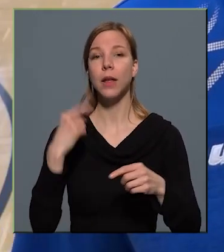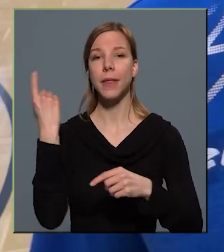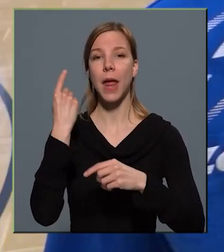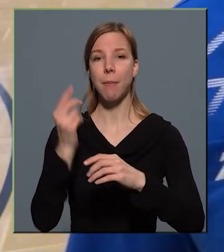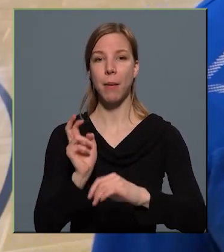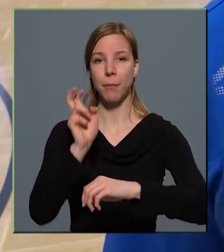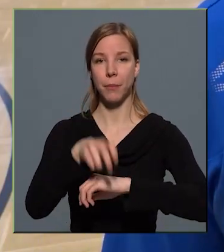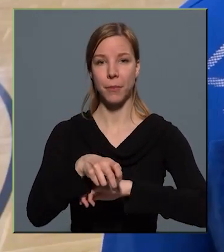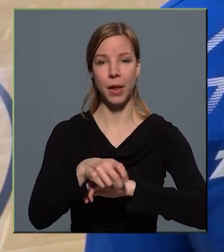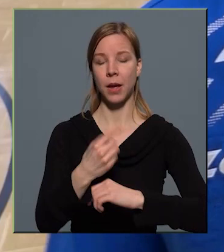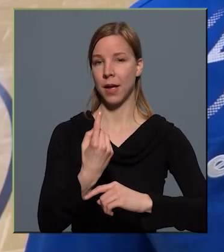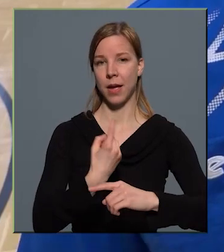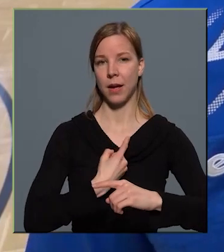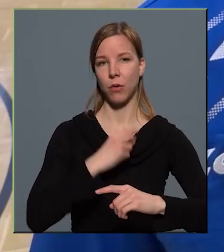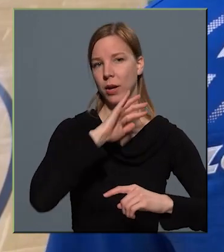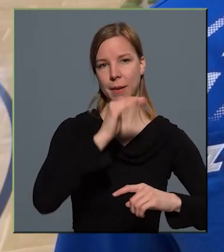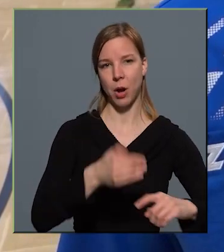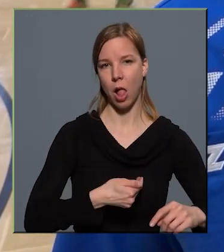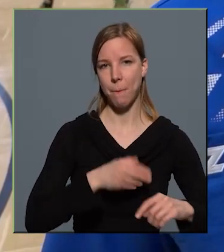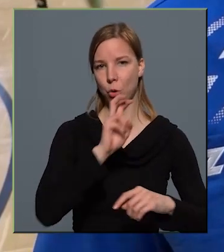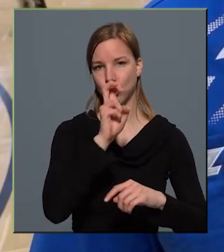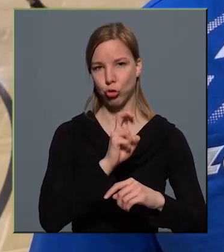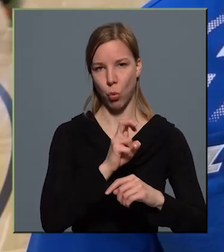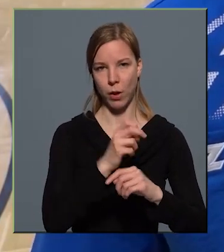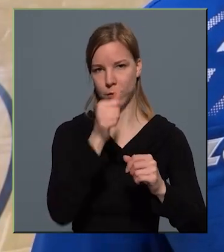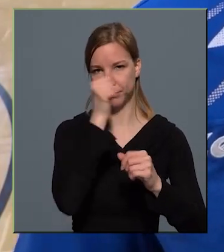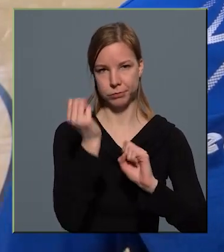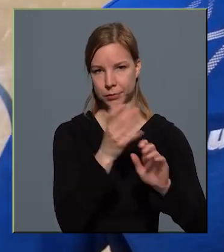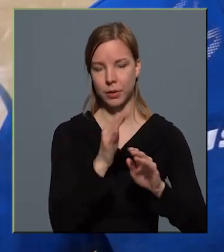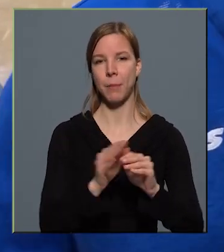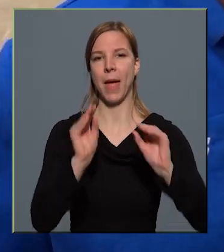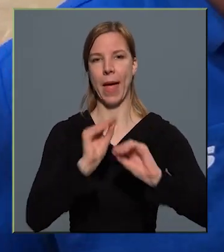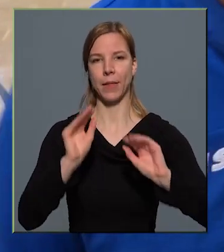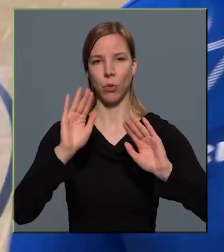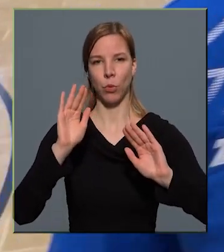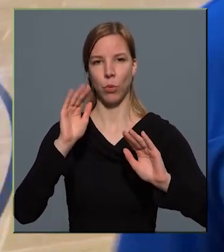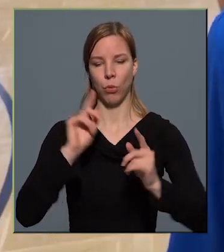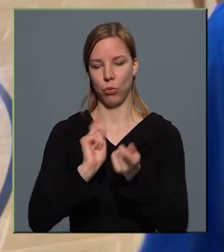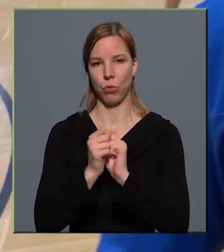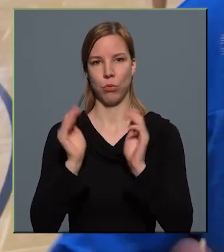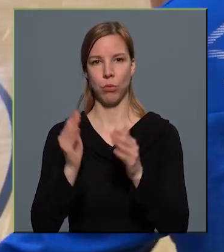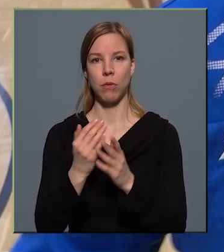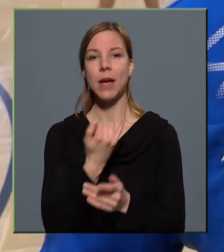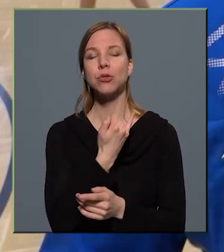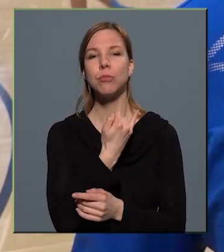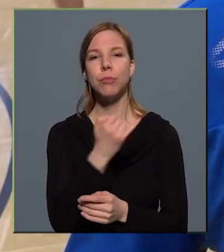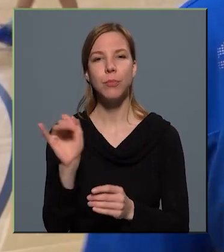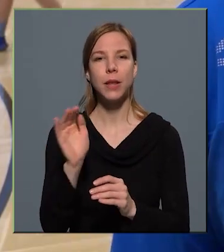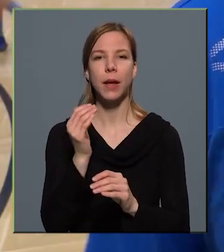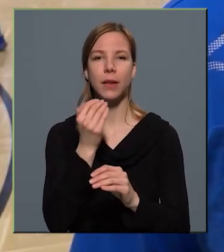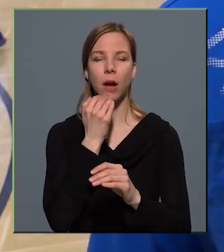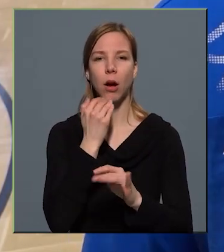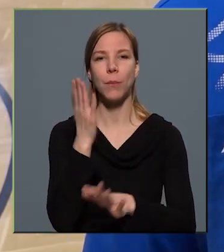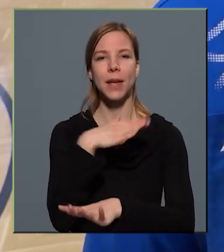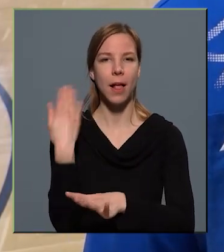nem Galambos Zsolt vagyok, hanem az edző. És arra koncentrálok, hogy minden gyereknek maximálisan kielégítsem ugye ezt a kosárlabda